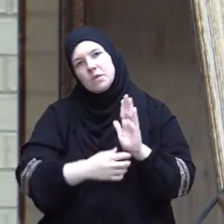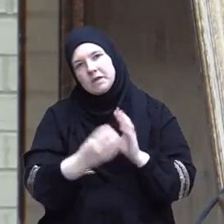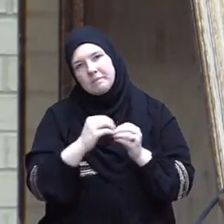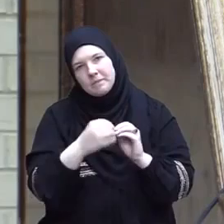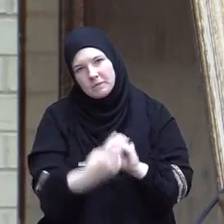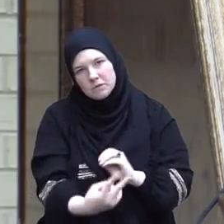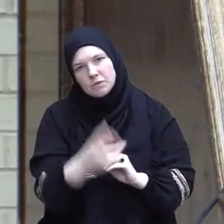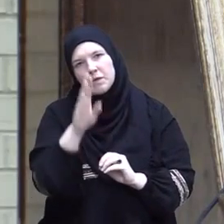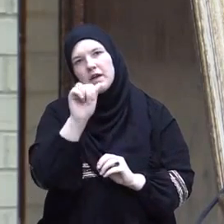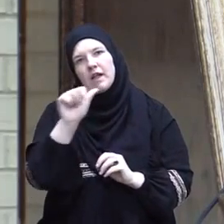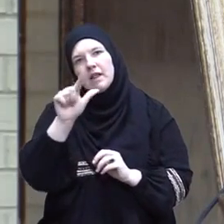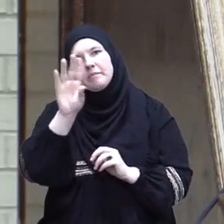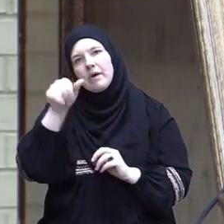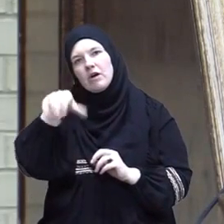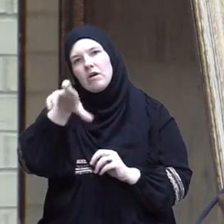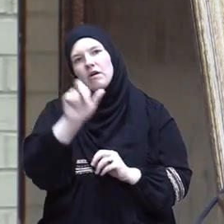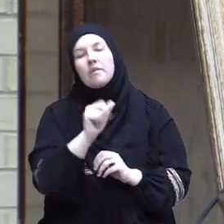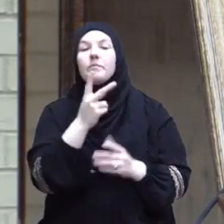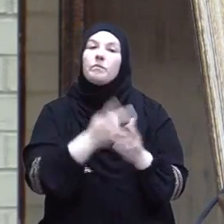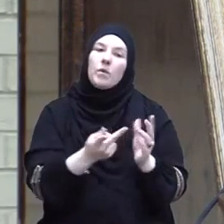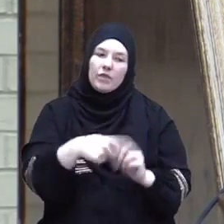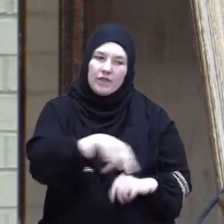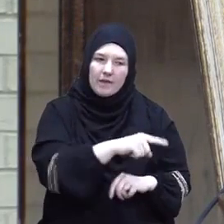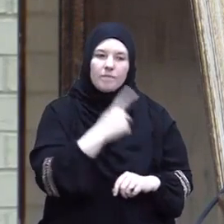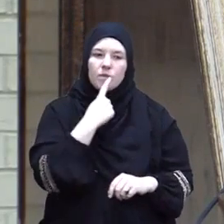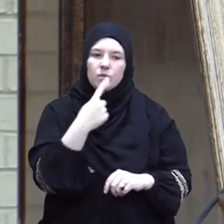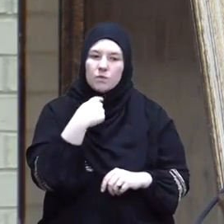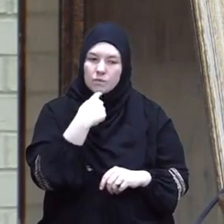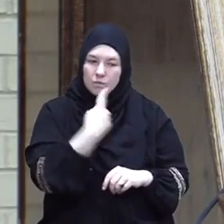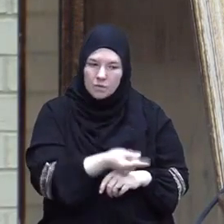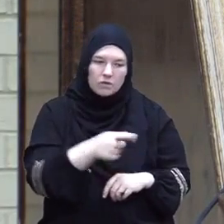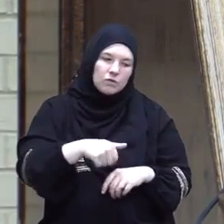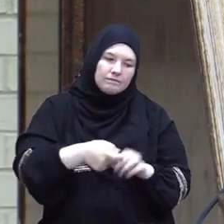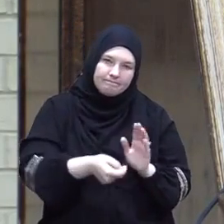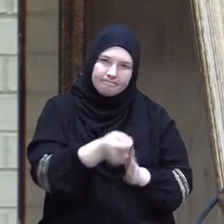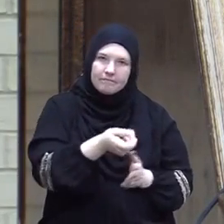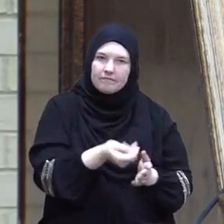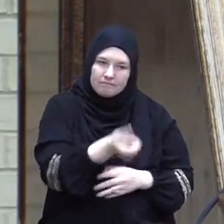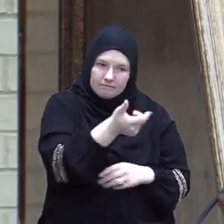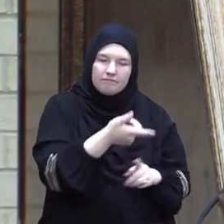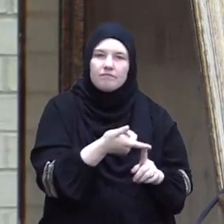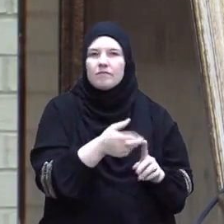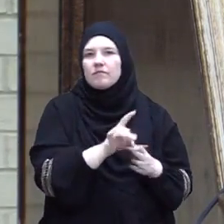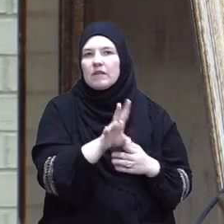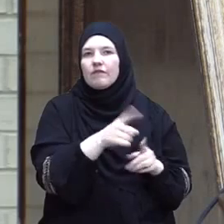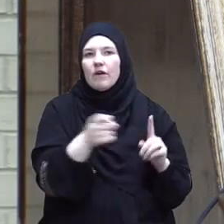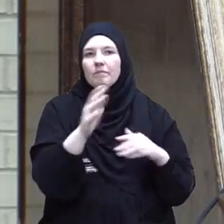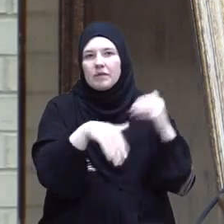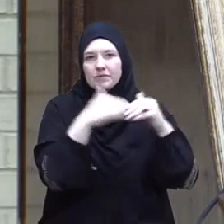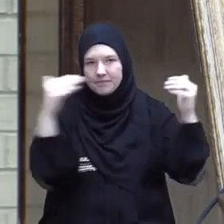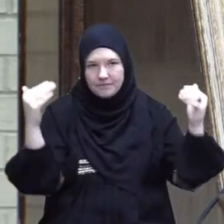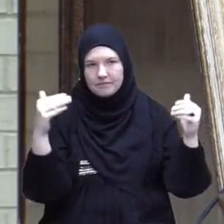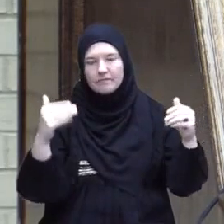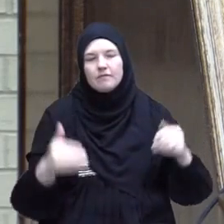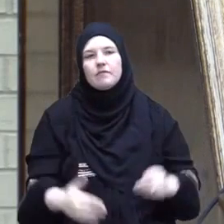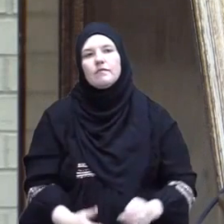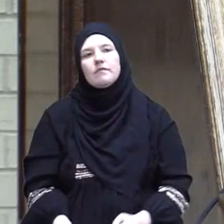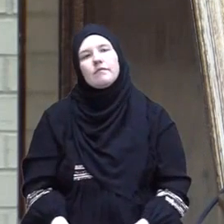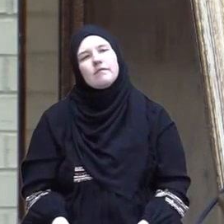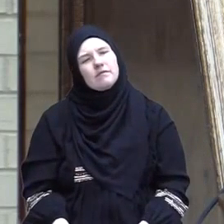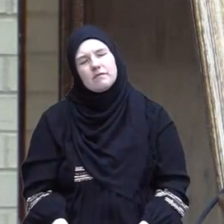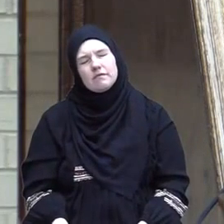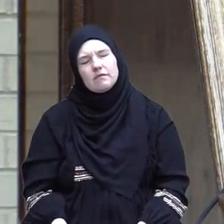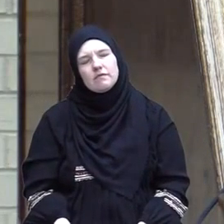them were told to get out of paradise. فَأَخْرَجَهُمَا مِمَّا كَانَا